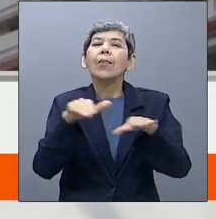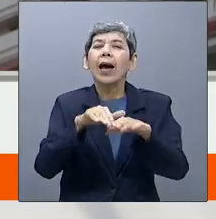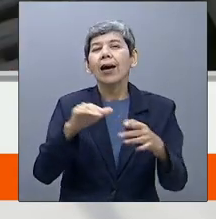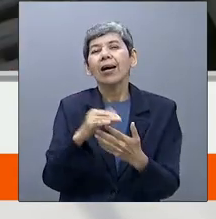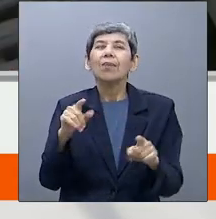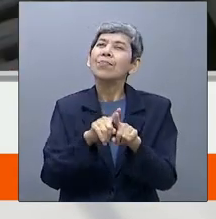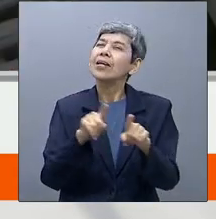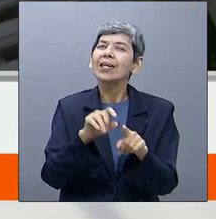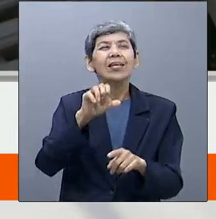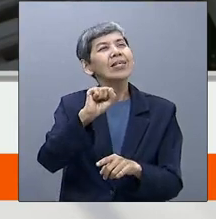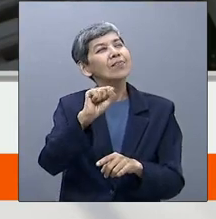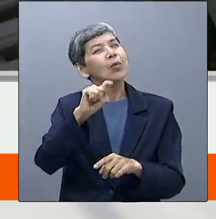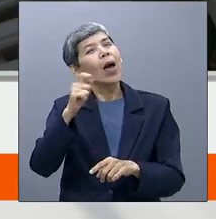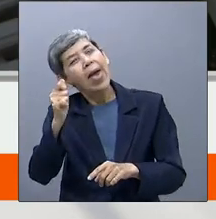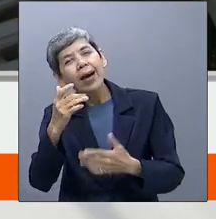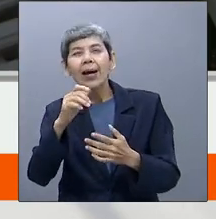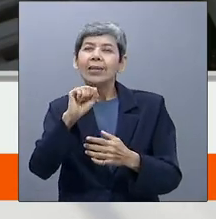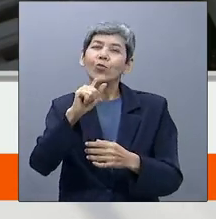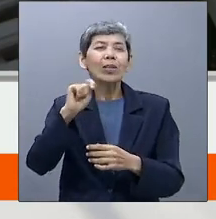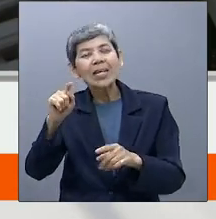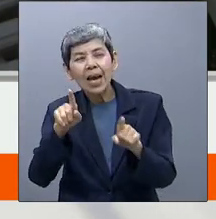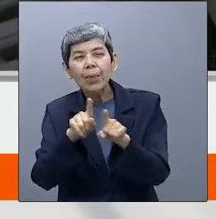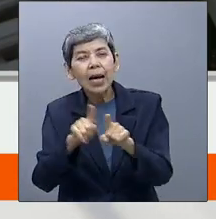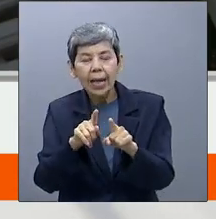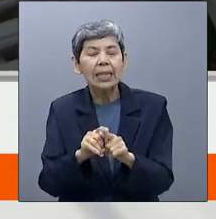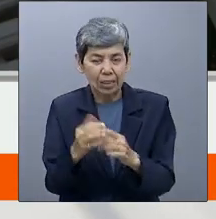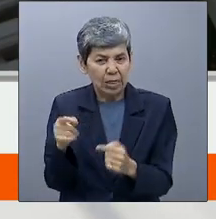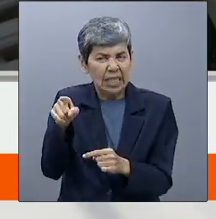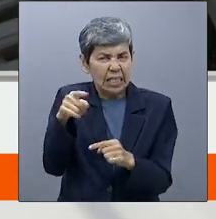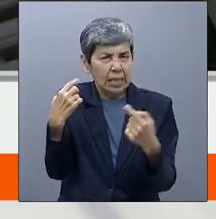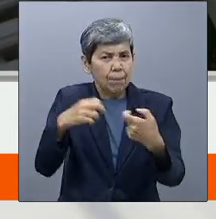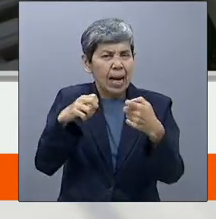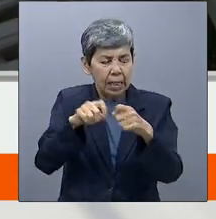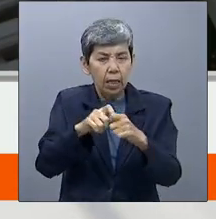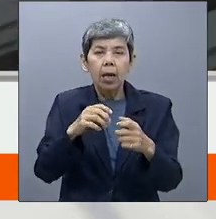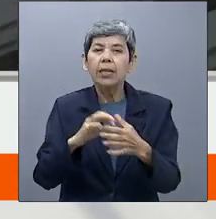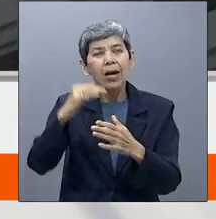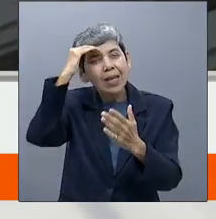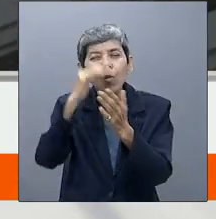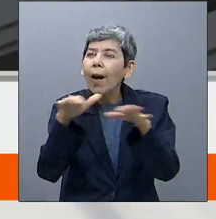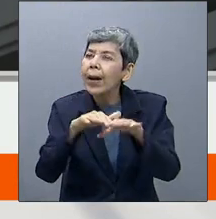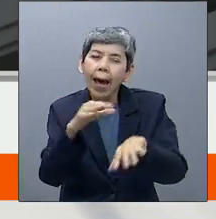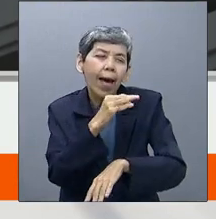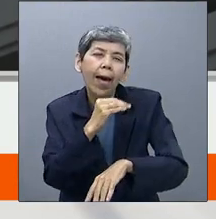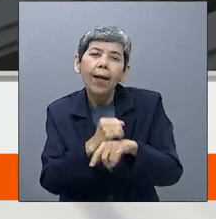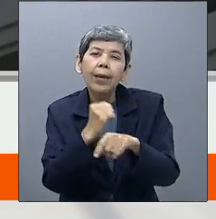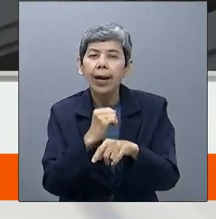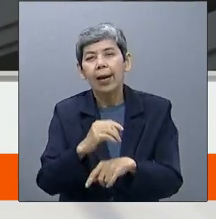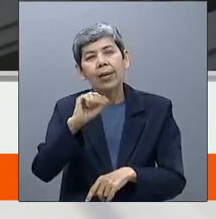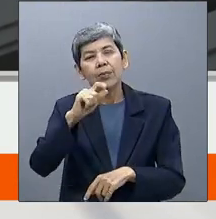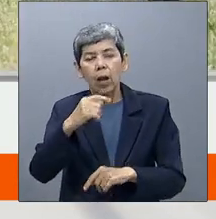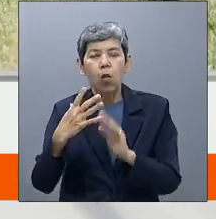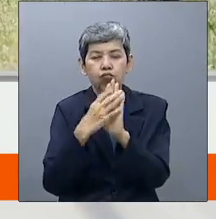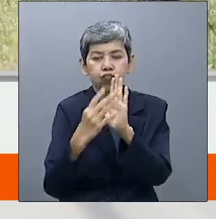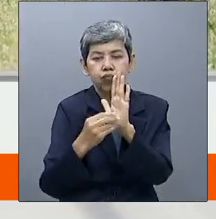มือนคนที่กำลังมีเรื่องขนาดนี้น ะ เข้ามาเป็นในสิบก่อนแล้วหลังจากนั้นก็ส่งไปอบรมห